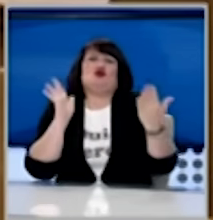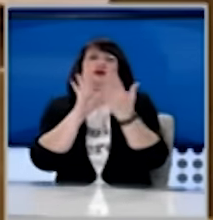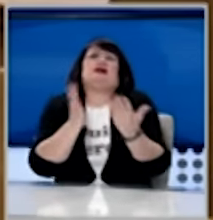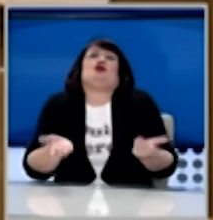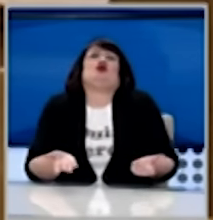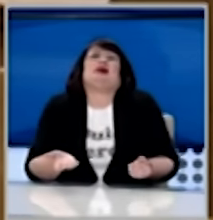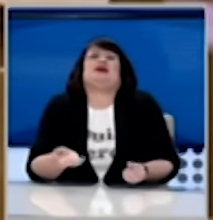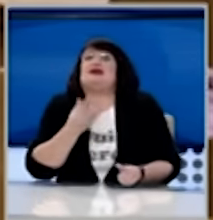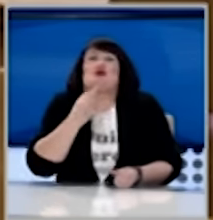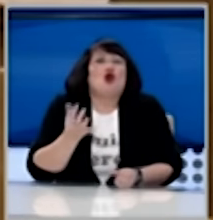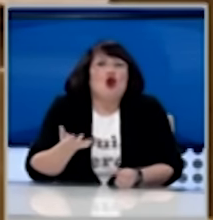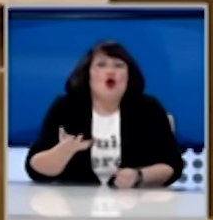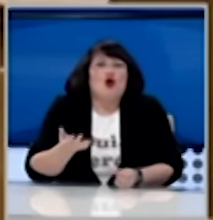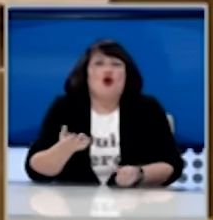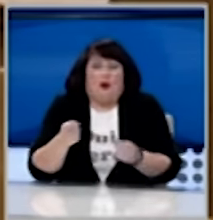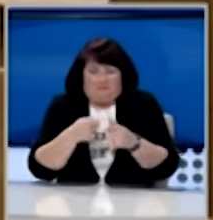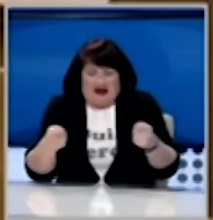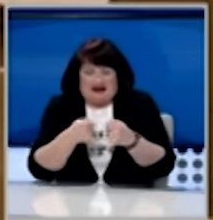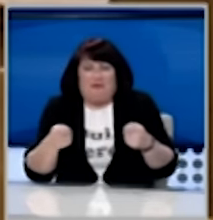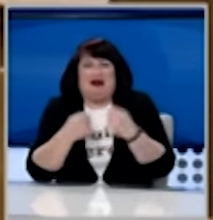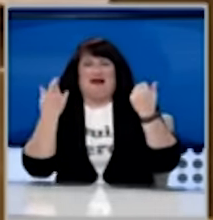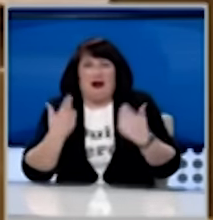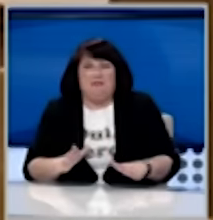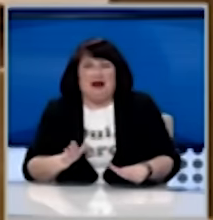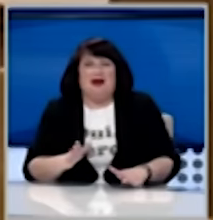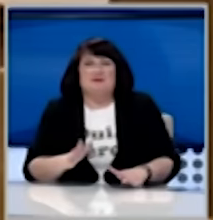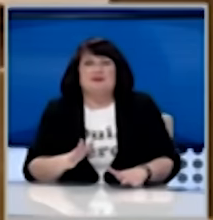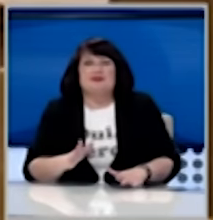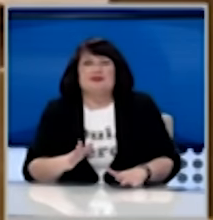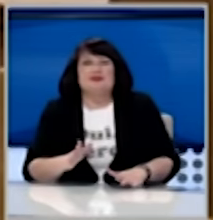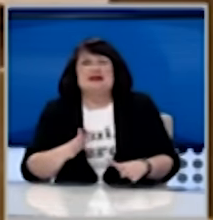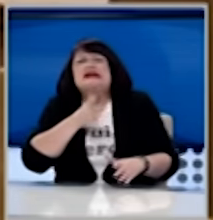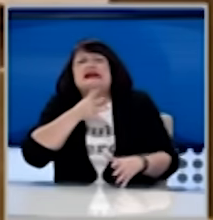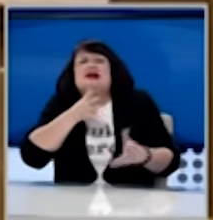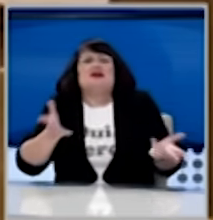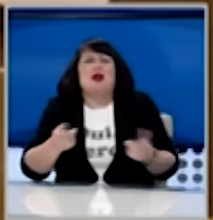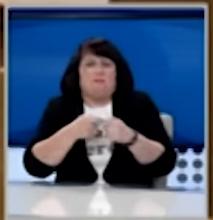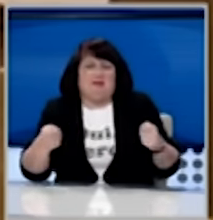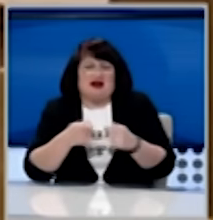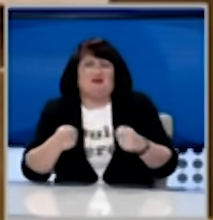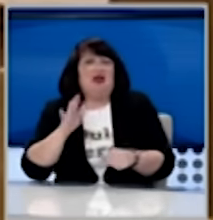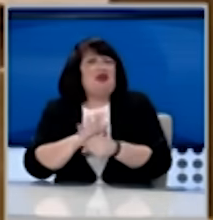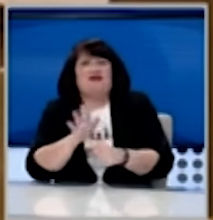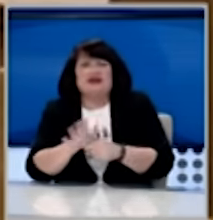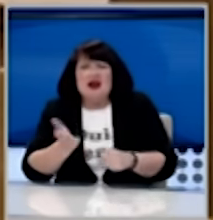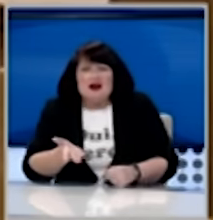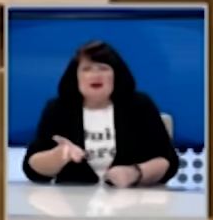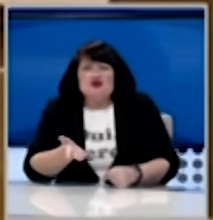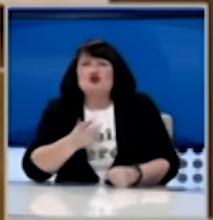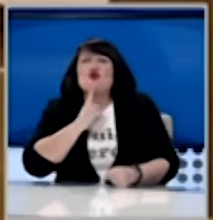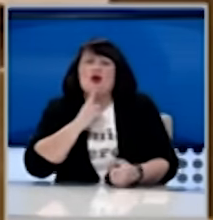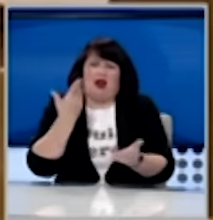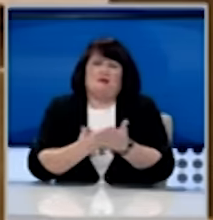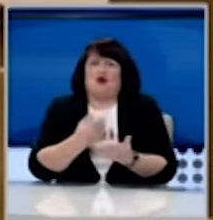αντιμετωπιστούν γιατί όλα τα μέτρα που πήρατε ήταν εντελώς αποσπασματικά ανεπαρκή όπως